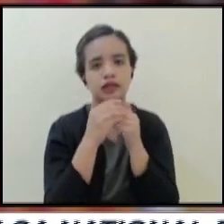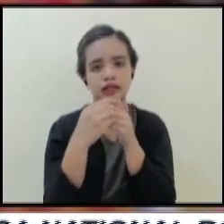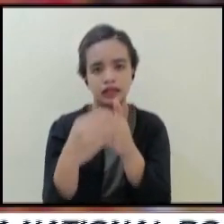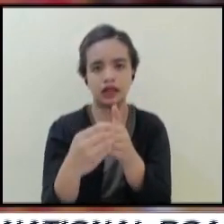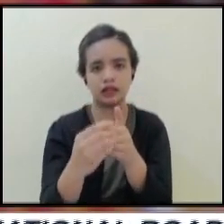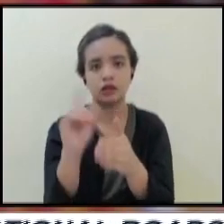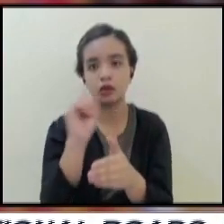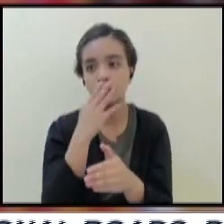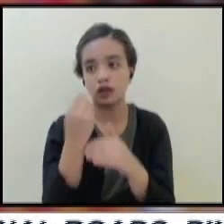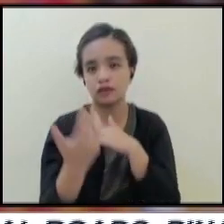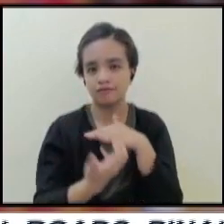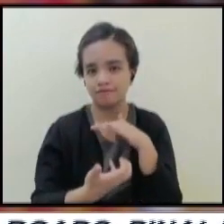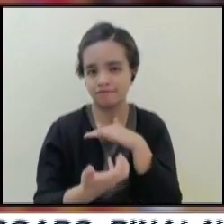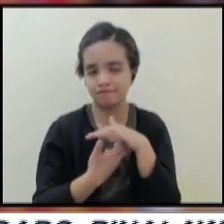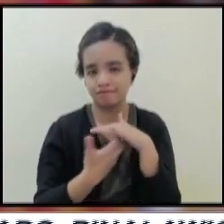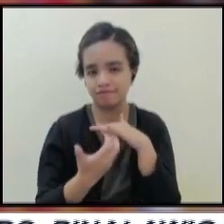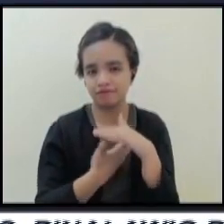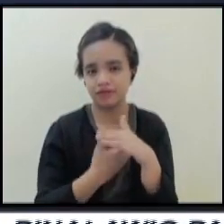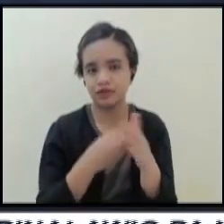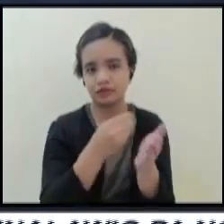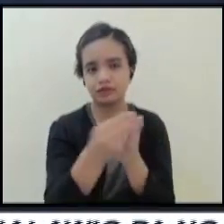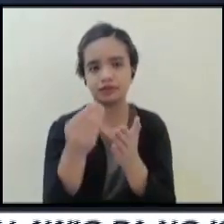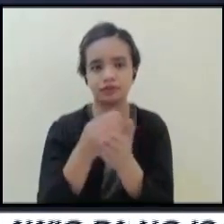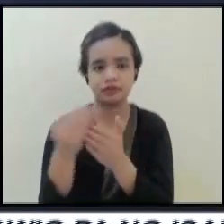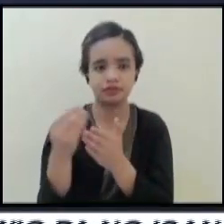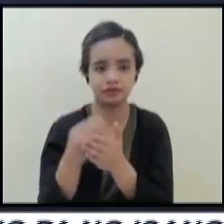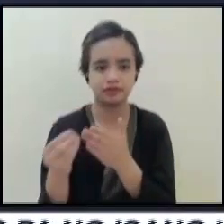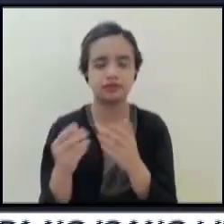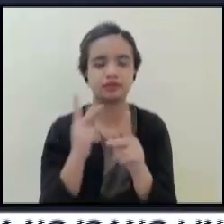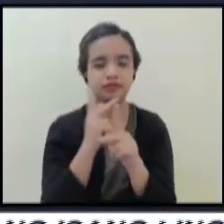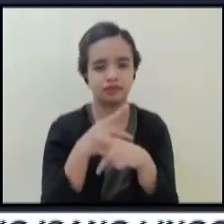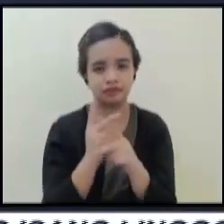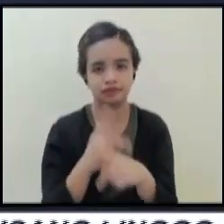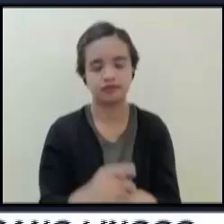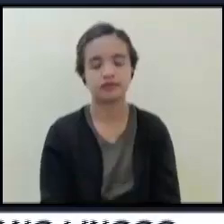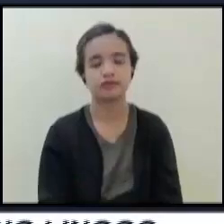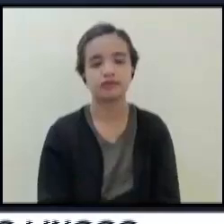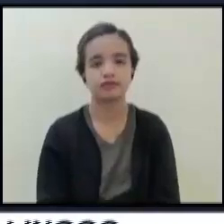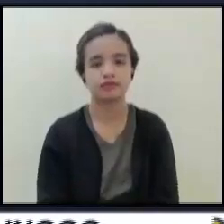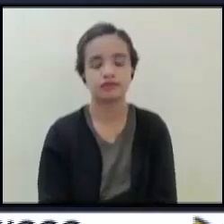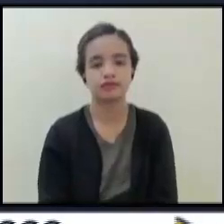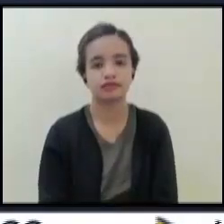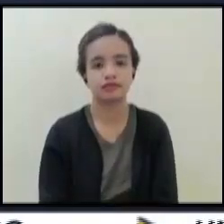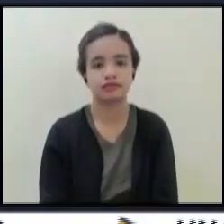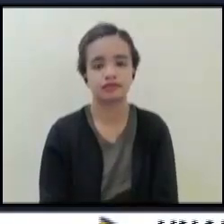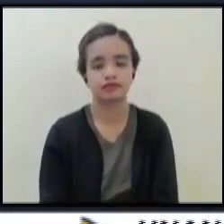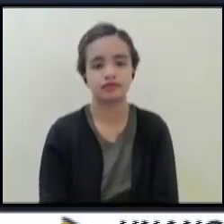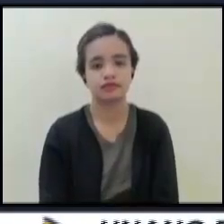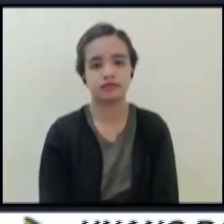consumer sa mga binibiling produkto. Claisel